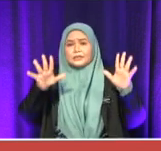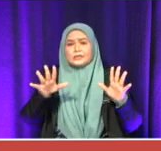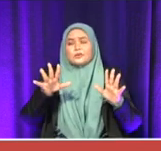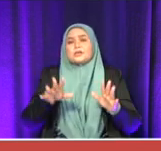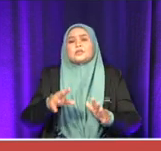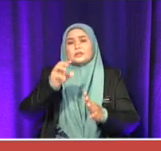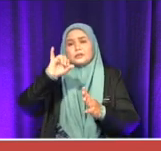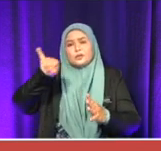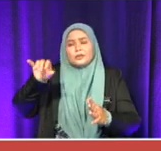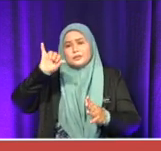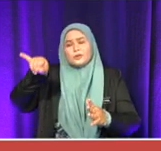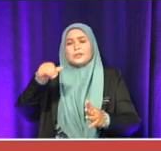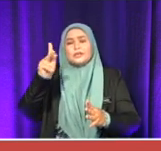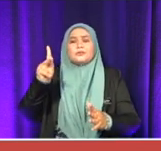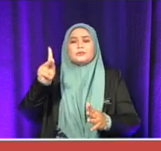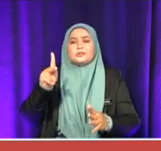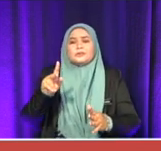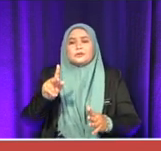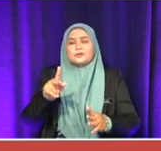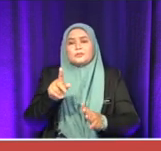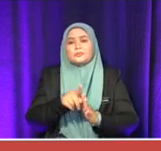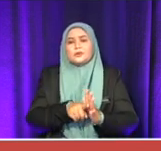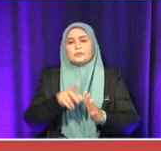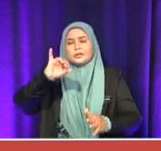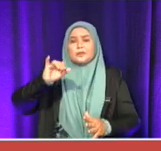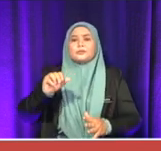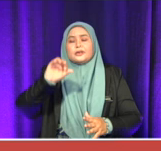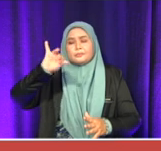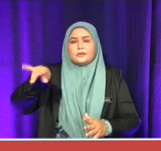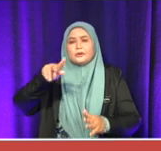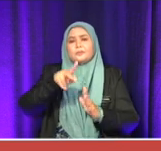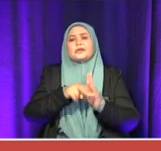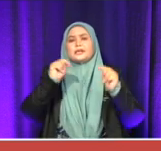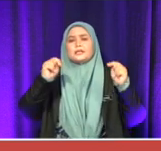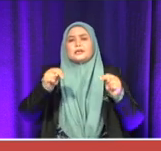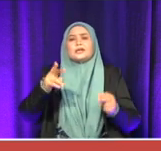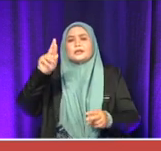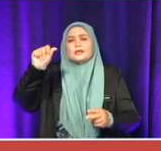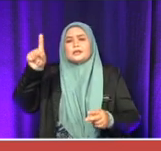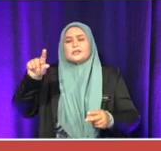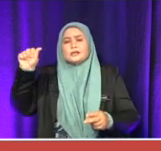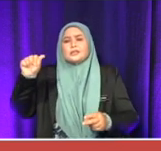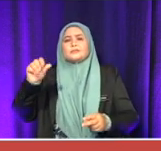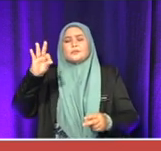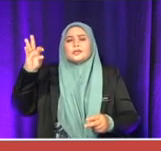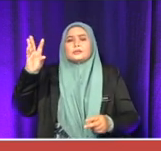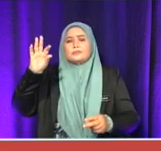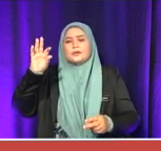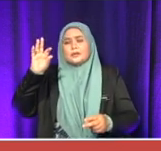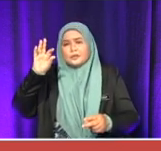pelajaran 1956 ataupun kita biasa kenali dengan penyanderaan 1956 dan telah dimaktubkan dalam